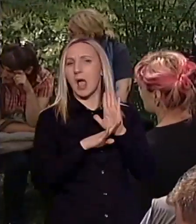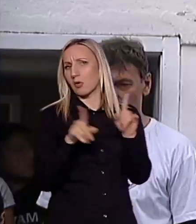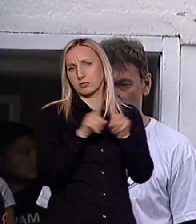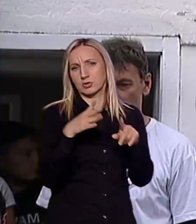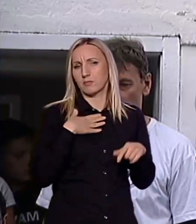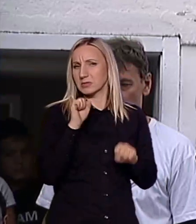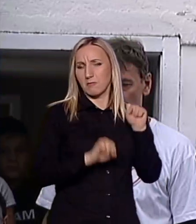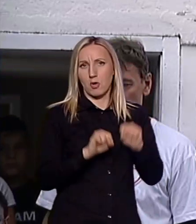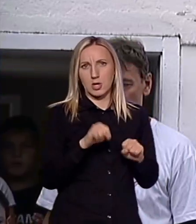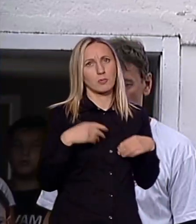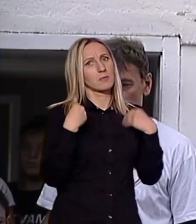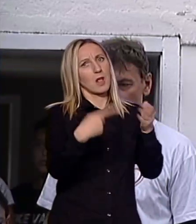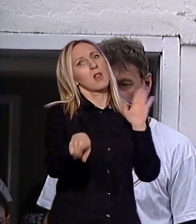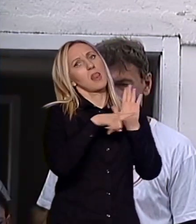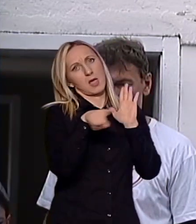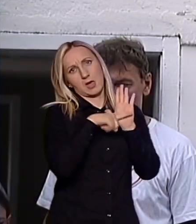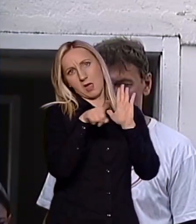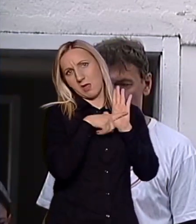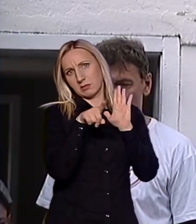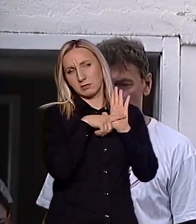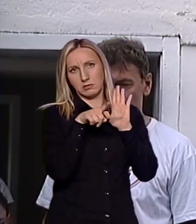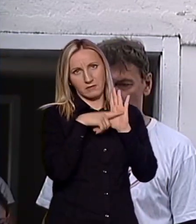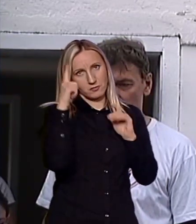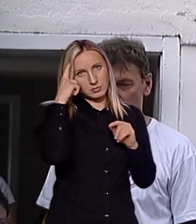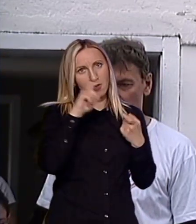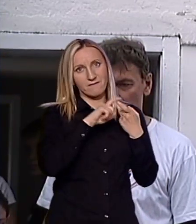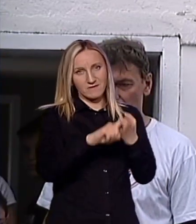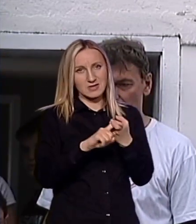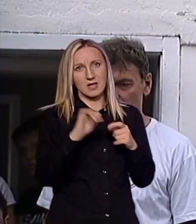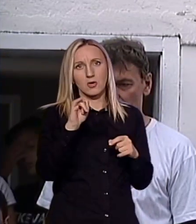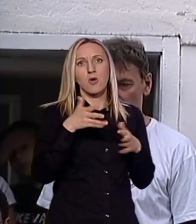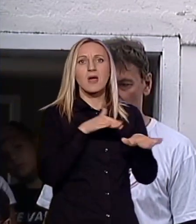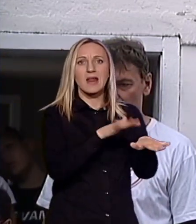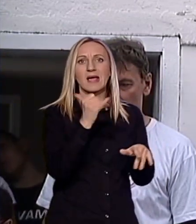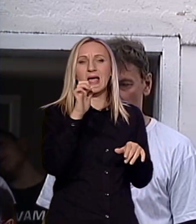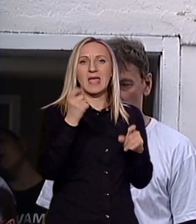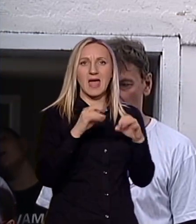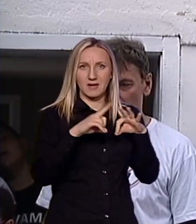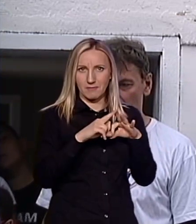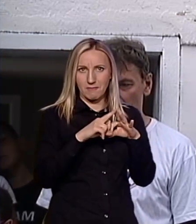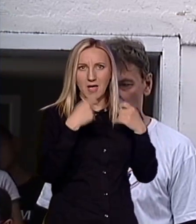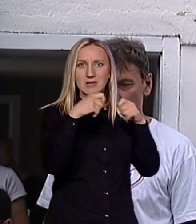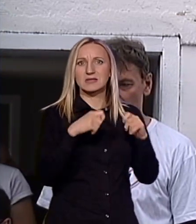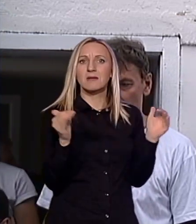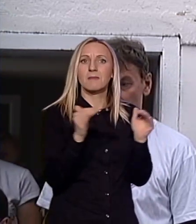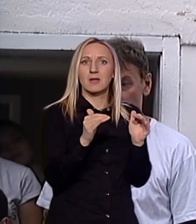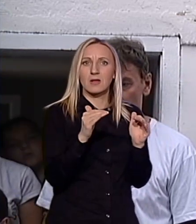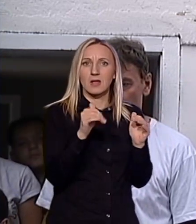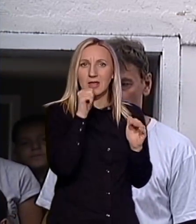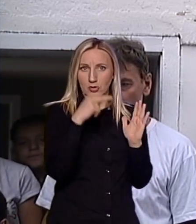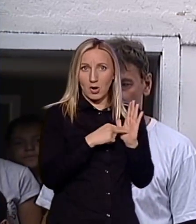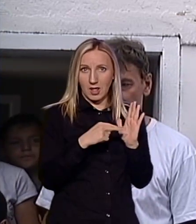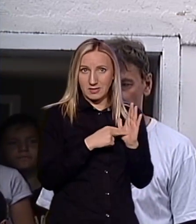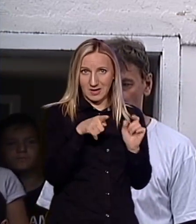smo negativan stav po pitanju pregrađivanja reke Jerme i izgradnje mini hidroelektrana na ovom području